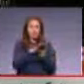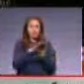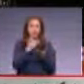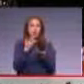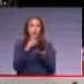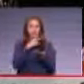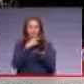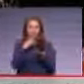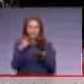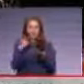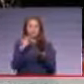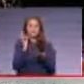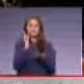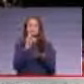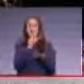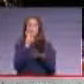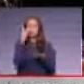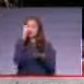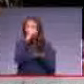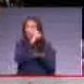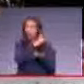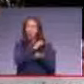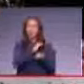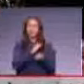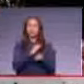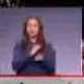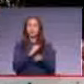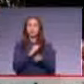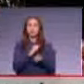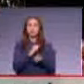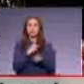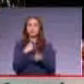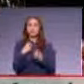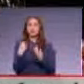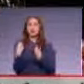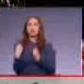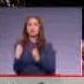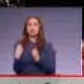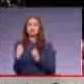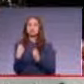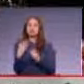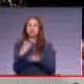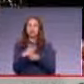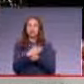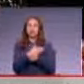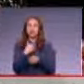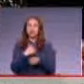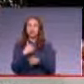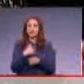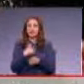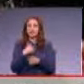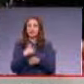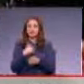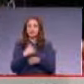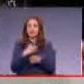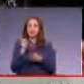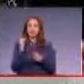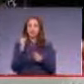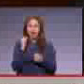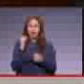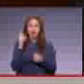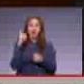كانت تعباني، كانت حاجة تعباني. ازاي الرجل امشي بيها، وازاي